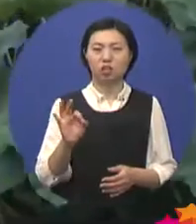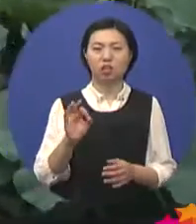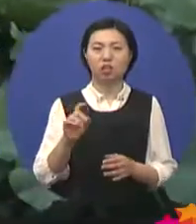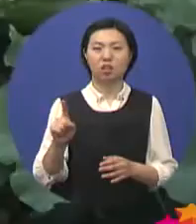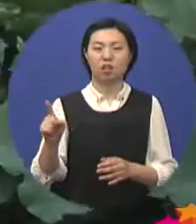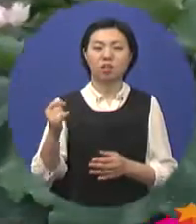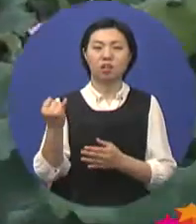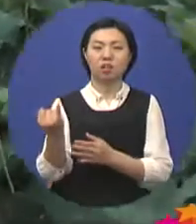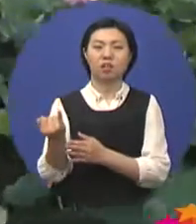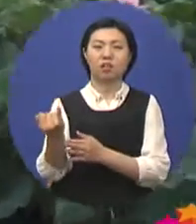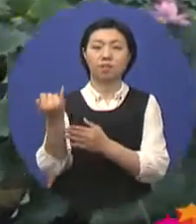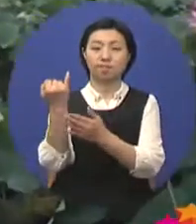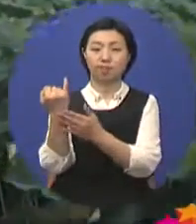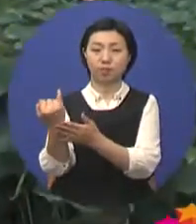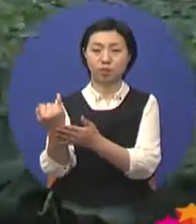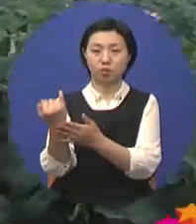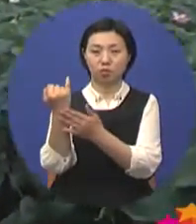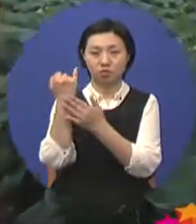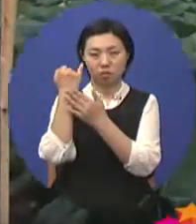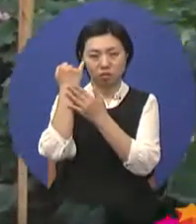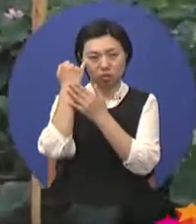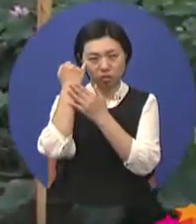눈에 넣어도